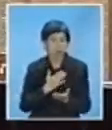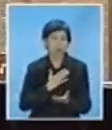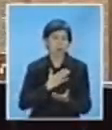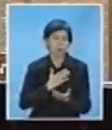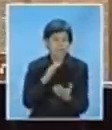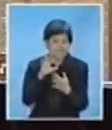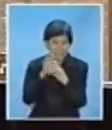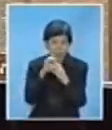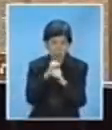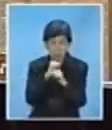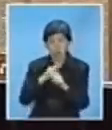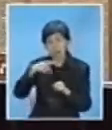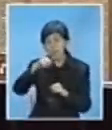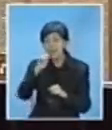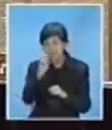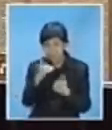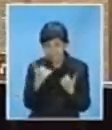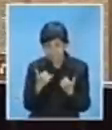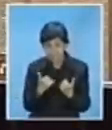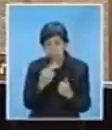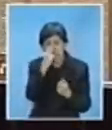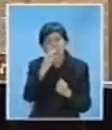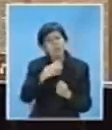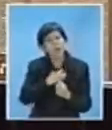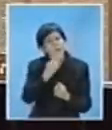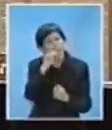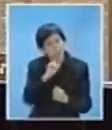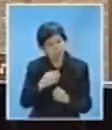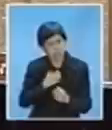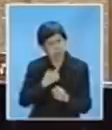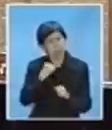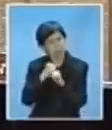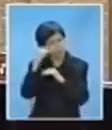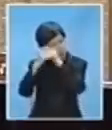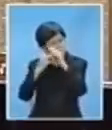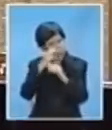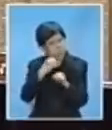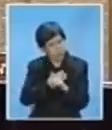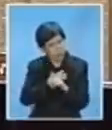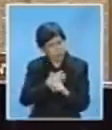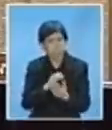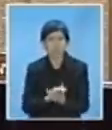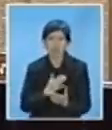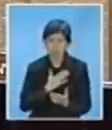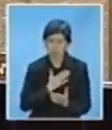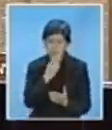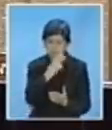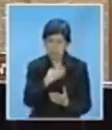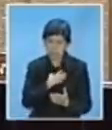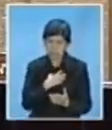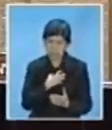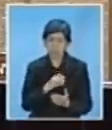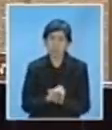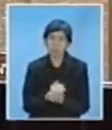จุดประสงค์ของรัฐบาลเพื่อไทยเนี่ยเราต้องการเห็นอะไรเราต้องเห็นความเจริญของประเทศนะครับเราต้องการเห็นว่าลูกหลานเรา